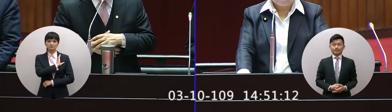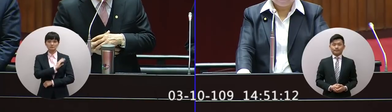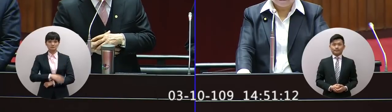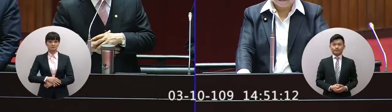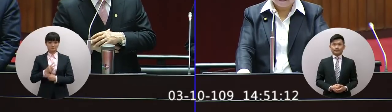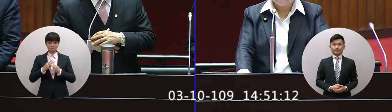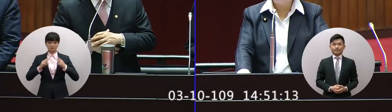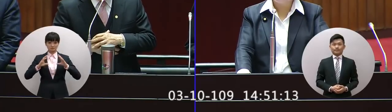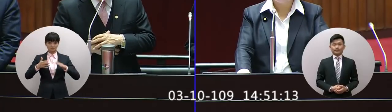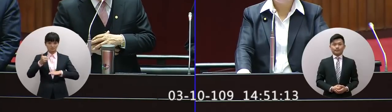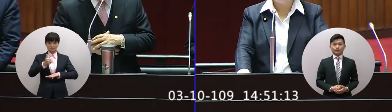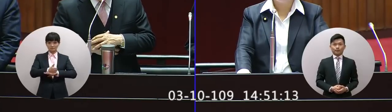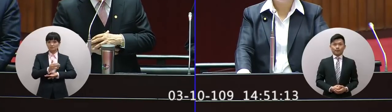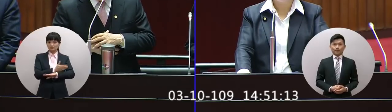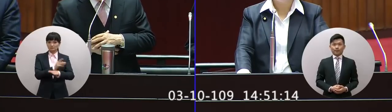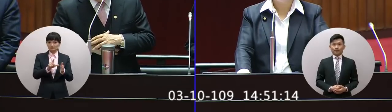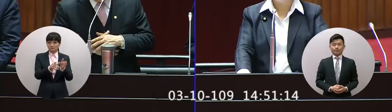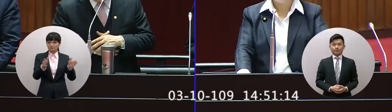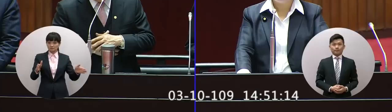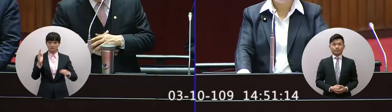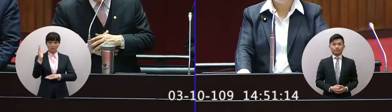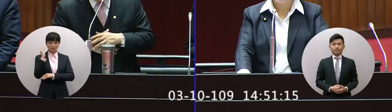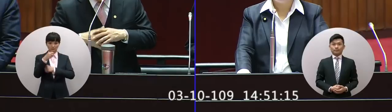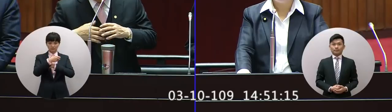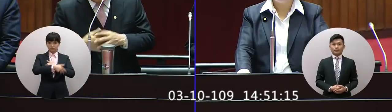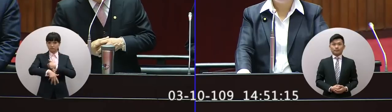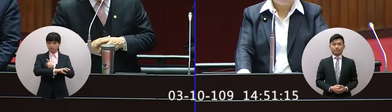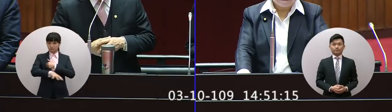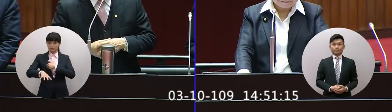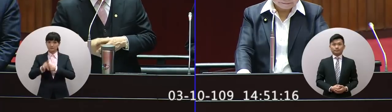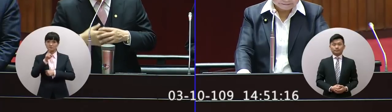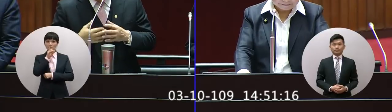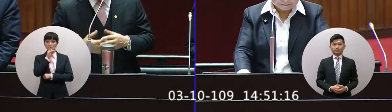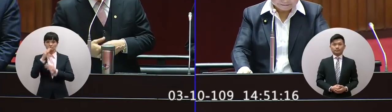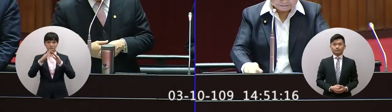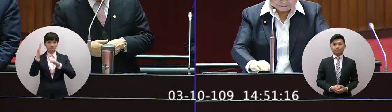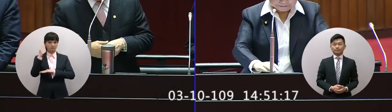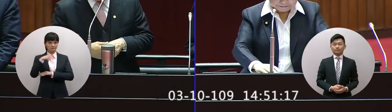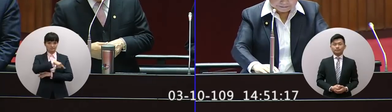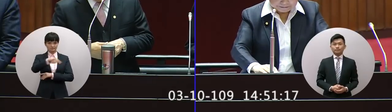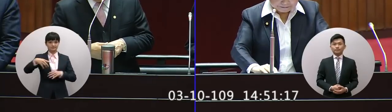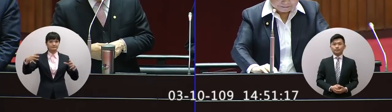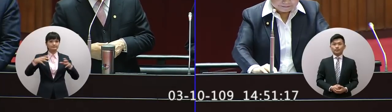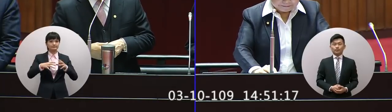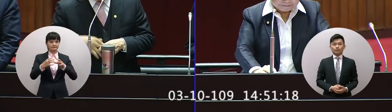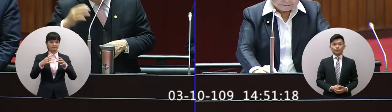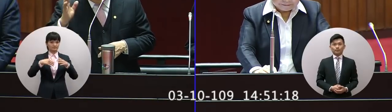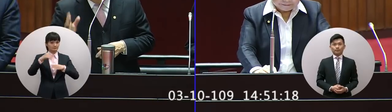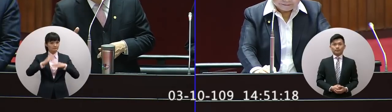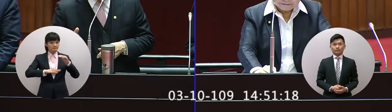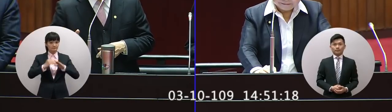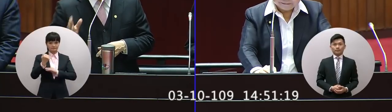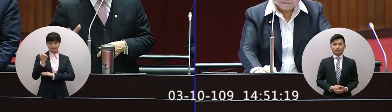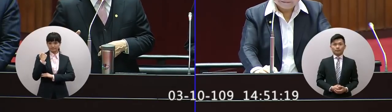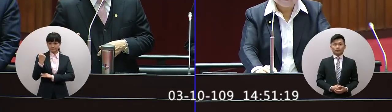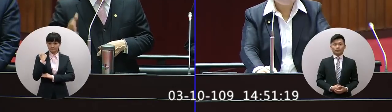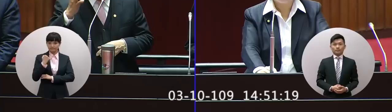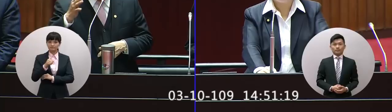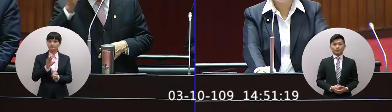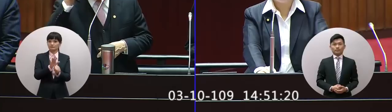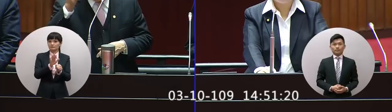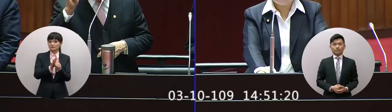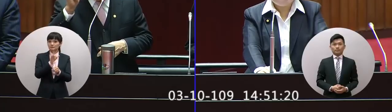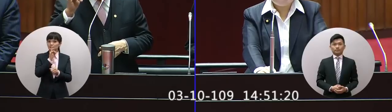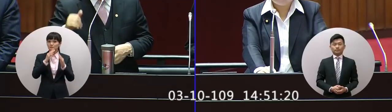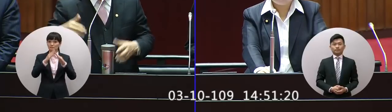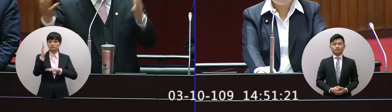府的努力，台中市政府大家一起的努力，才会使台中市政府五度，那